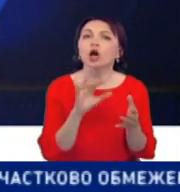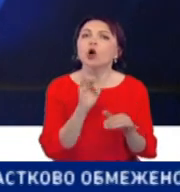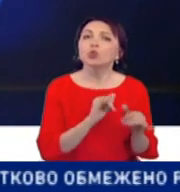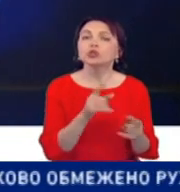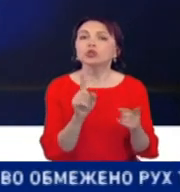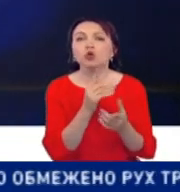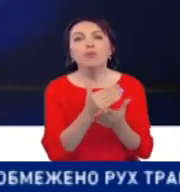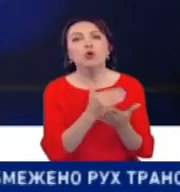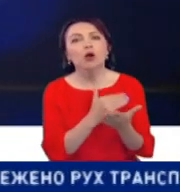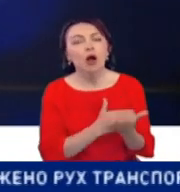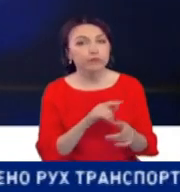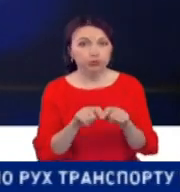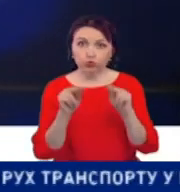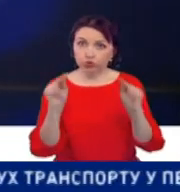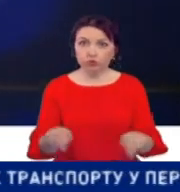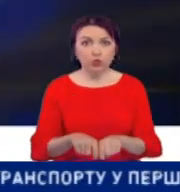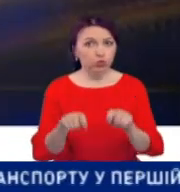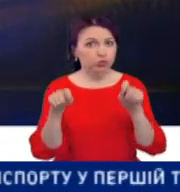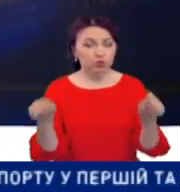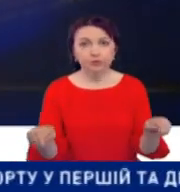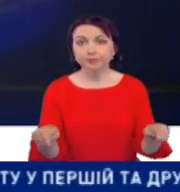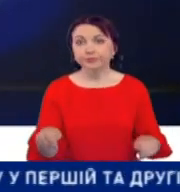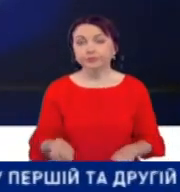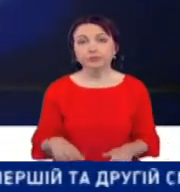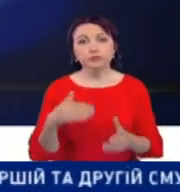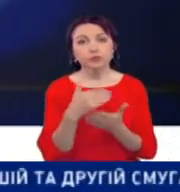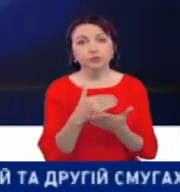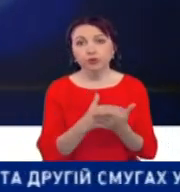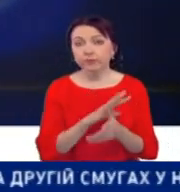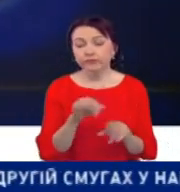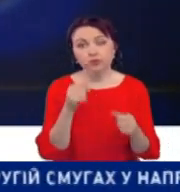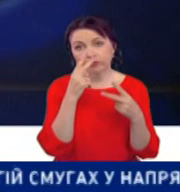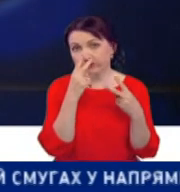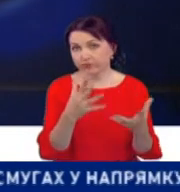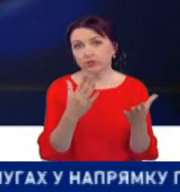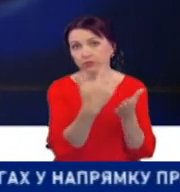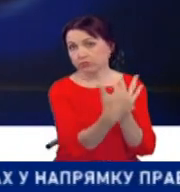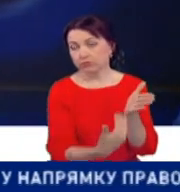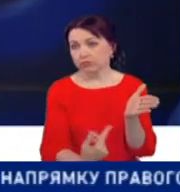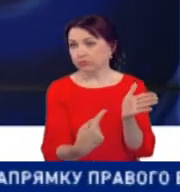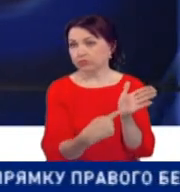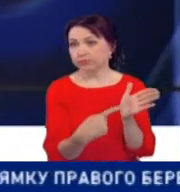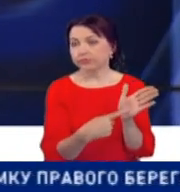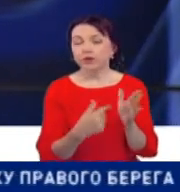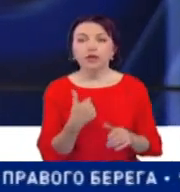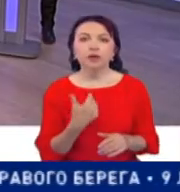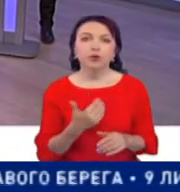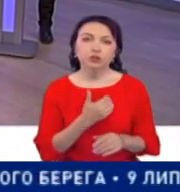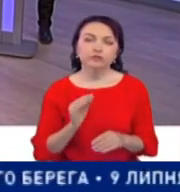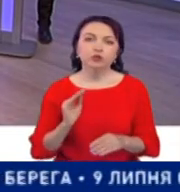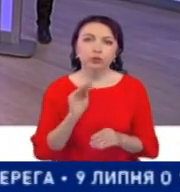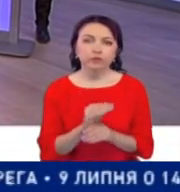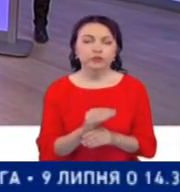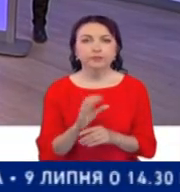Плюс ця програма «Прозоро», програмний комплекс, зараз все видно. Я би хотів доповнити, можливо, прошу,